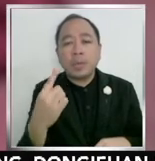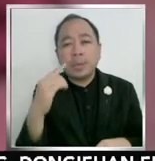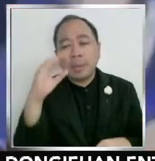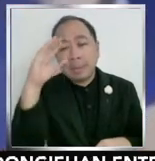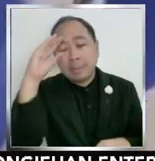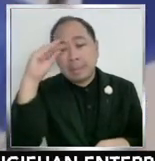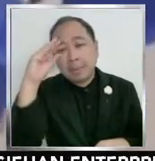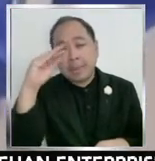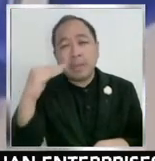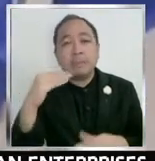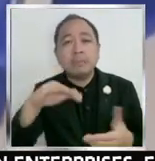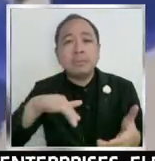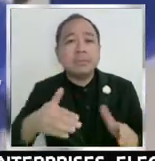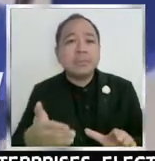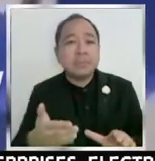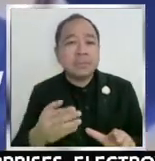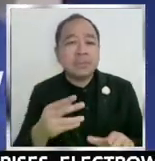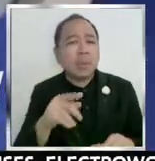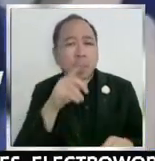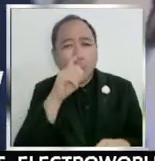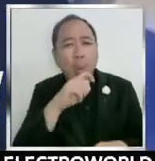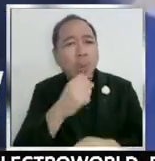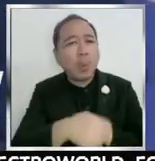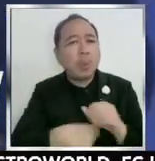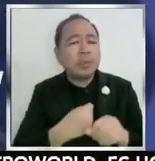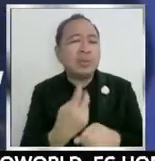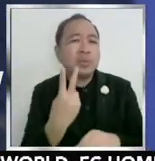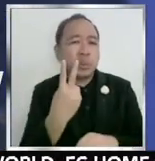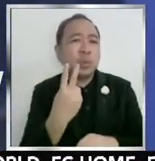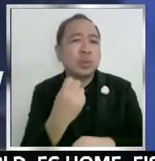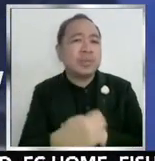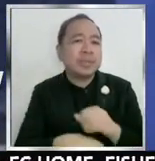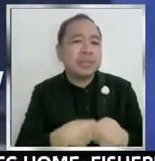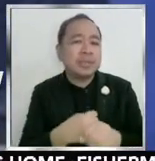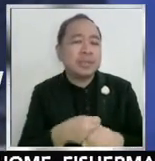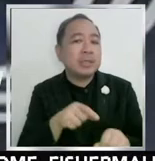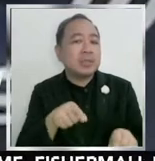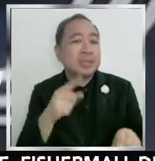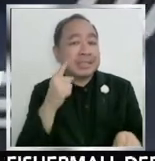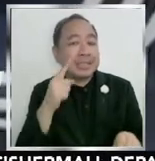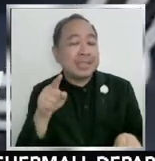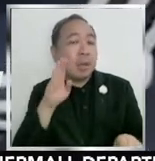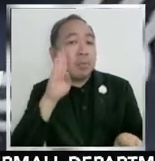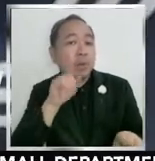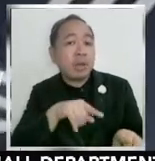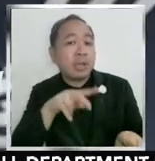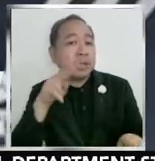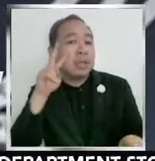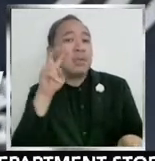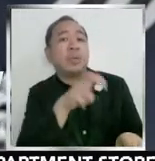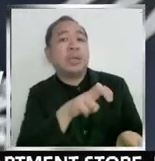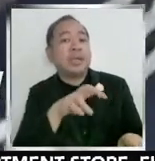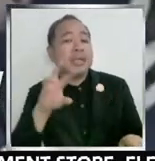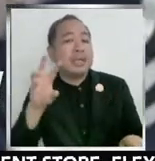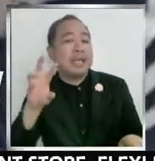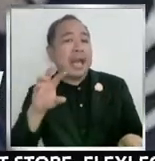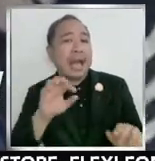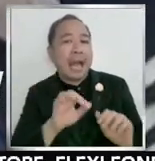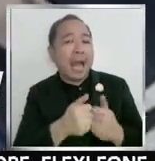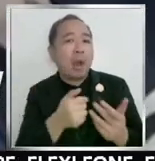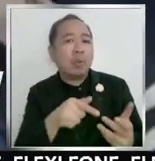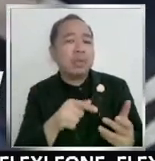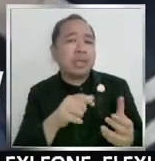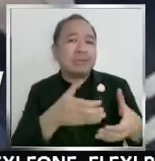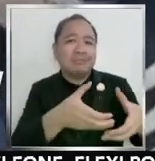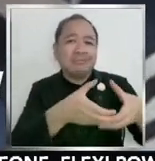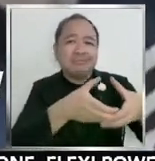Cavite. Ayon sa Cavite Police, nasaksihan ng 6 na taong gulang ng kapatid ng biktima kung paanong sinakal hanggang mamatay ang